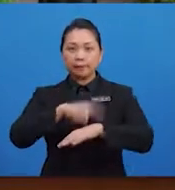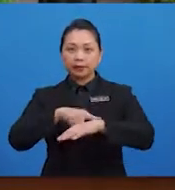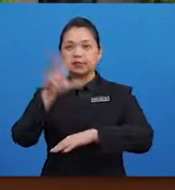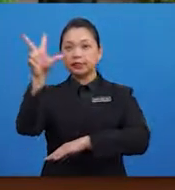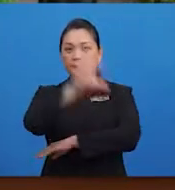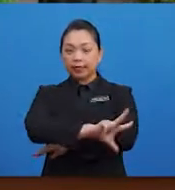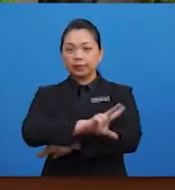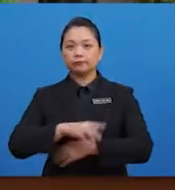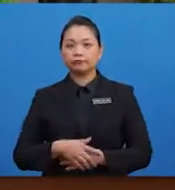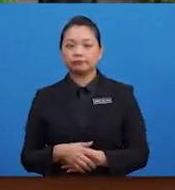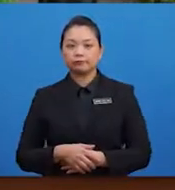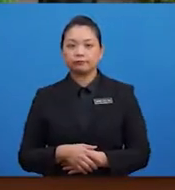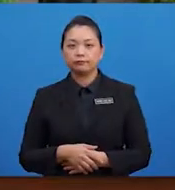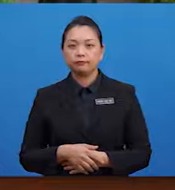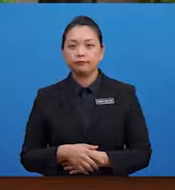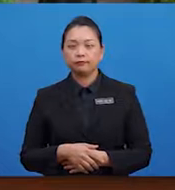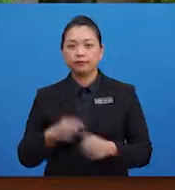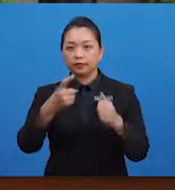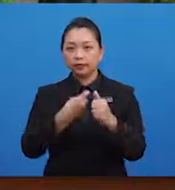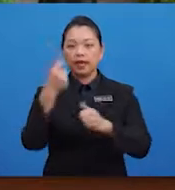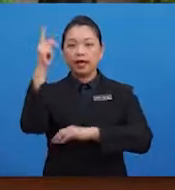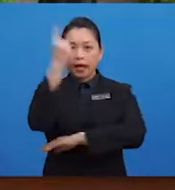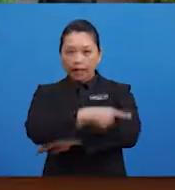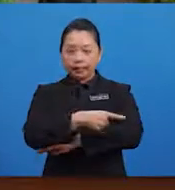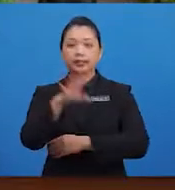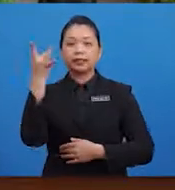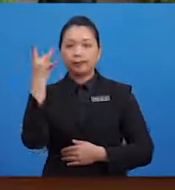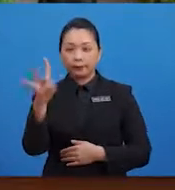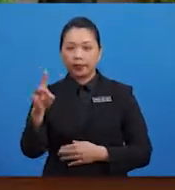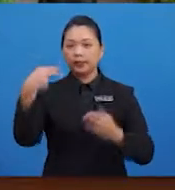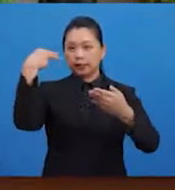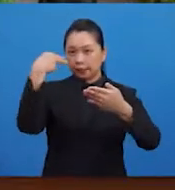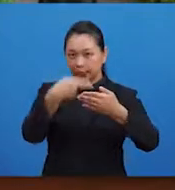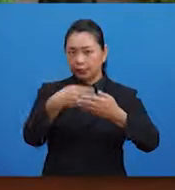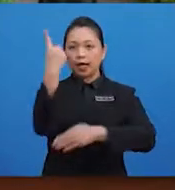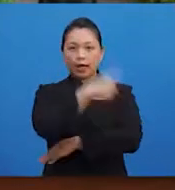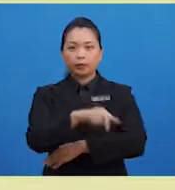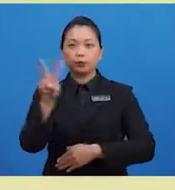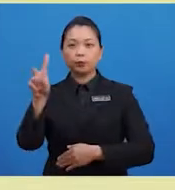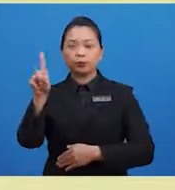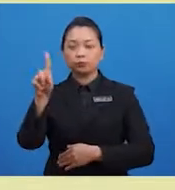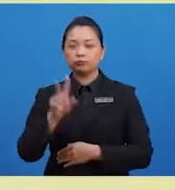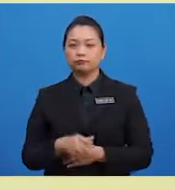hari, iaitu dari hari ke-18 sehingga hari ke-21.